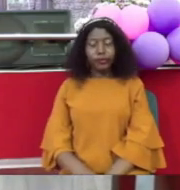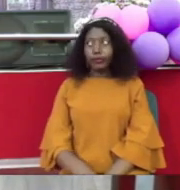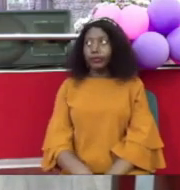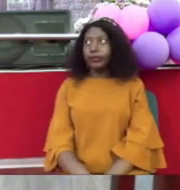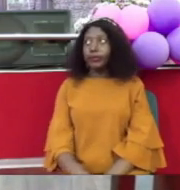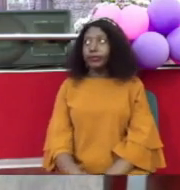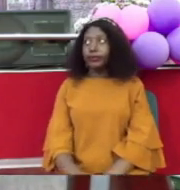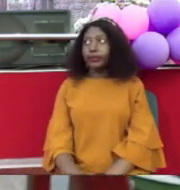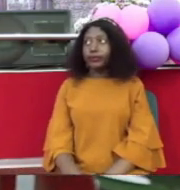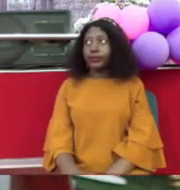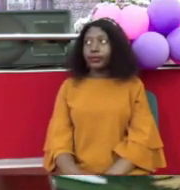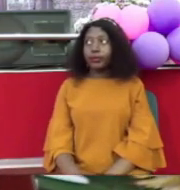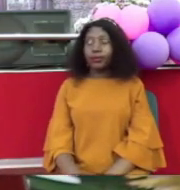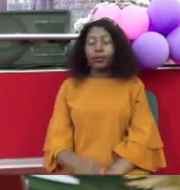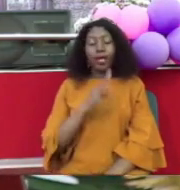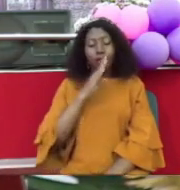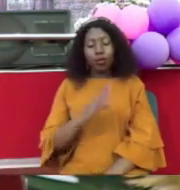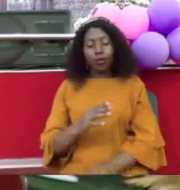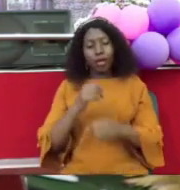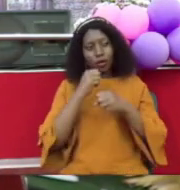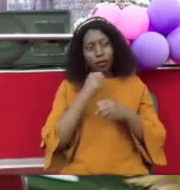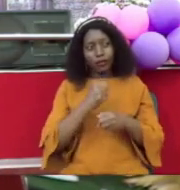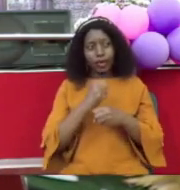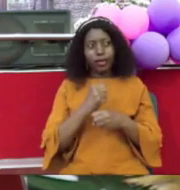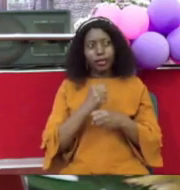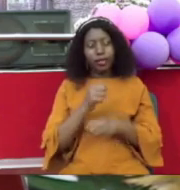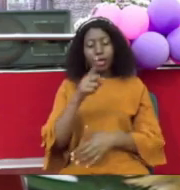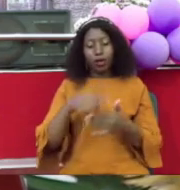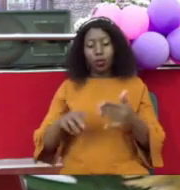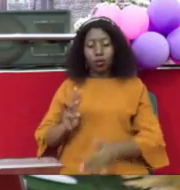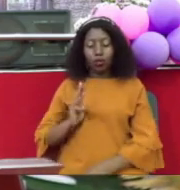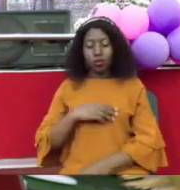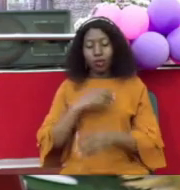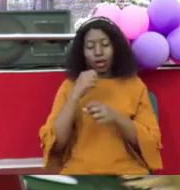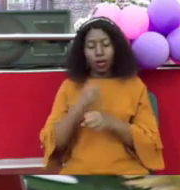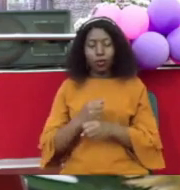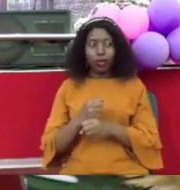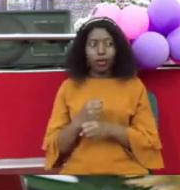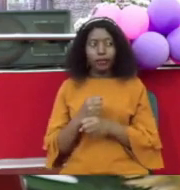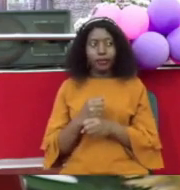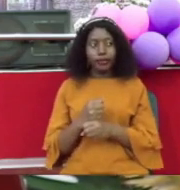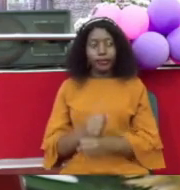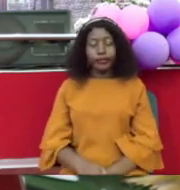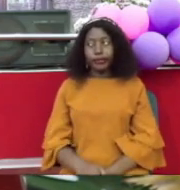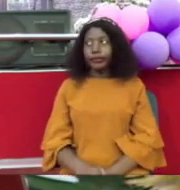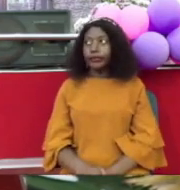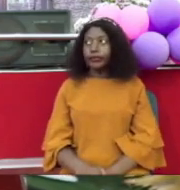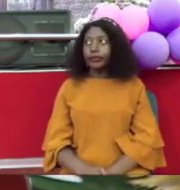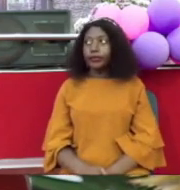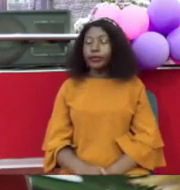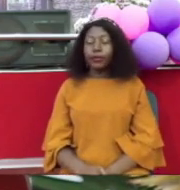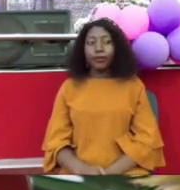ambayo Mungu alitutumia. To be confident. Kuwa na ujasiri in what we are doing. Ya kile ambacho tuwafanya. And we have